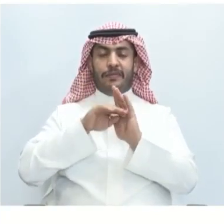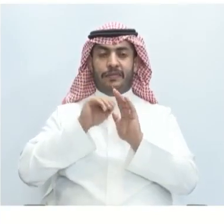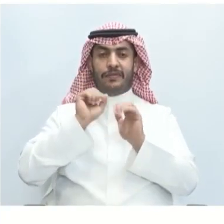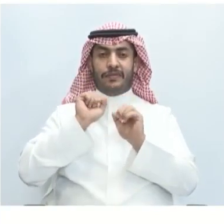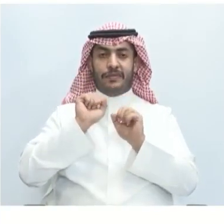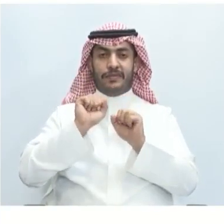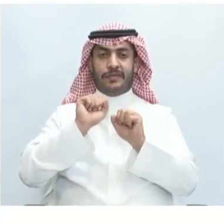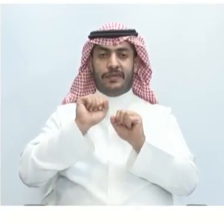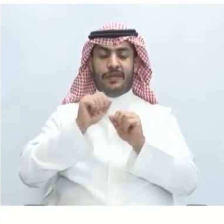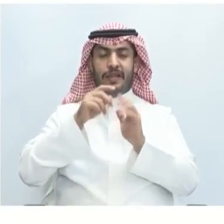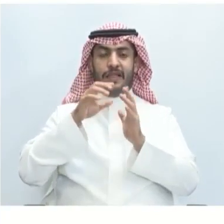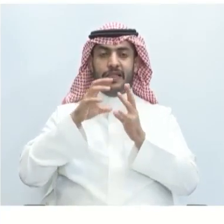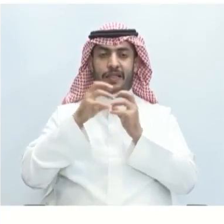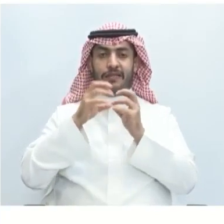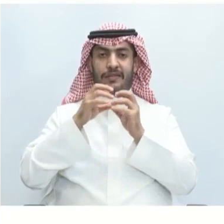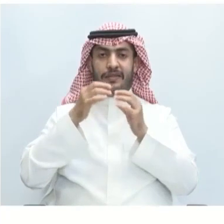عن